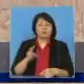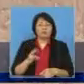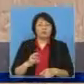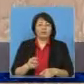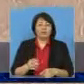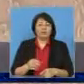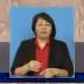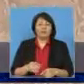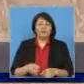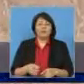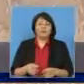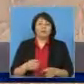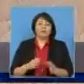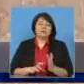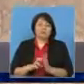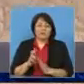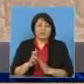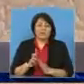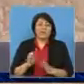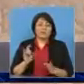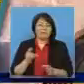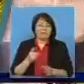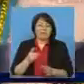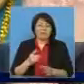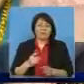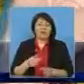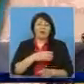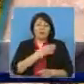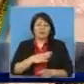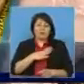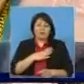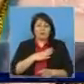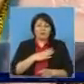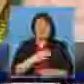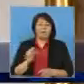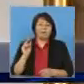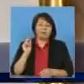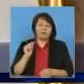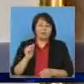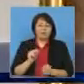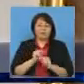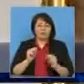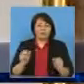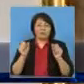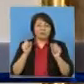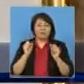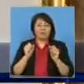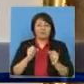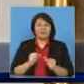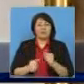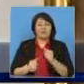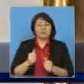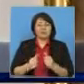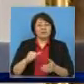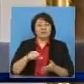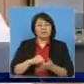Украины. Он от природы был наделен недюжинной силой. Регулярные занятия борьбой начал на службе в армии в западной группе войск в